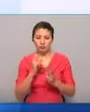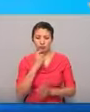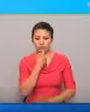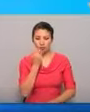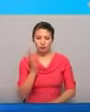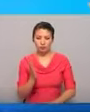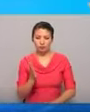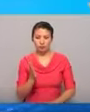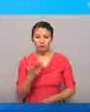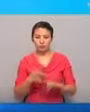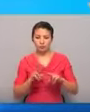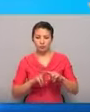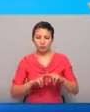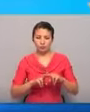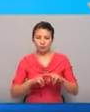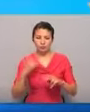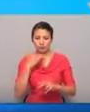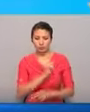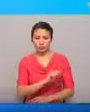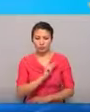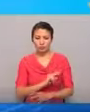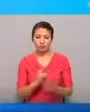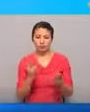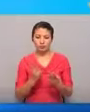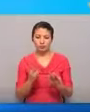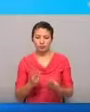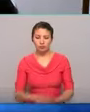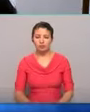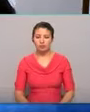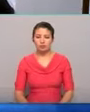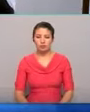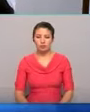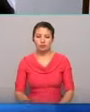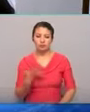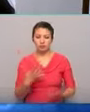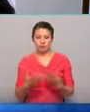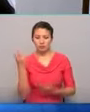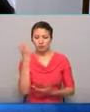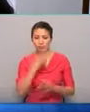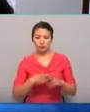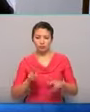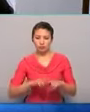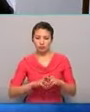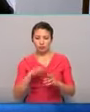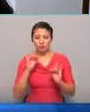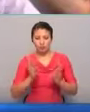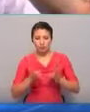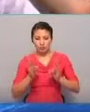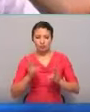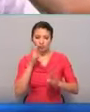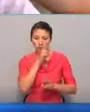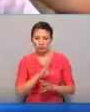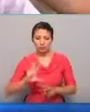соқпайды. Сондықтан көп жұмыс істеуге тура келеді. Егер көзбояушылықтың кесірінен орын алған олқылықтарды тізбектей берсең